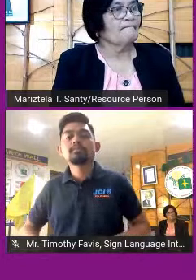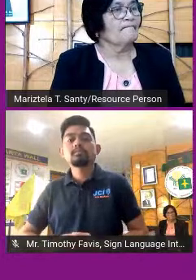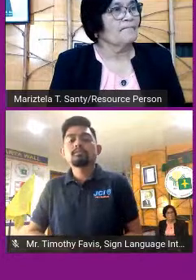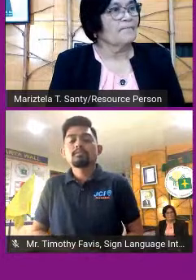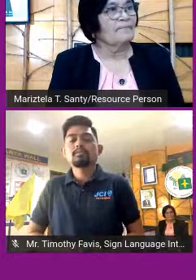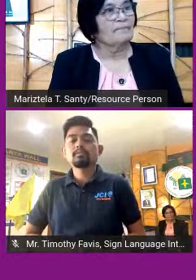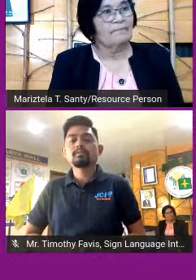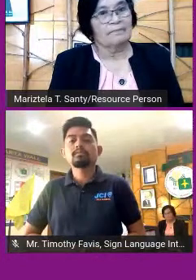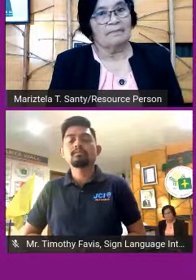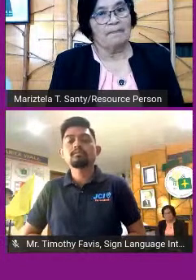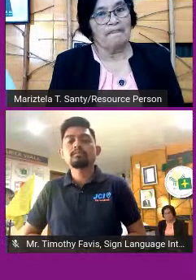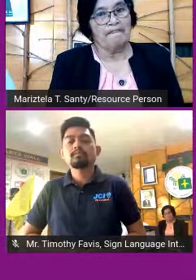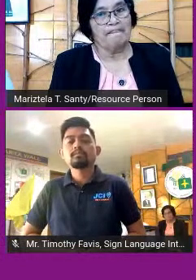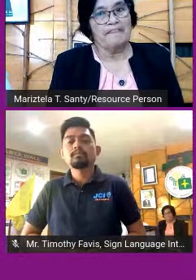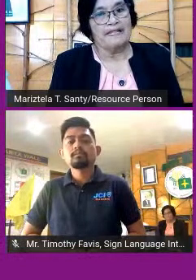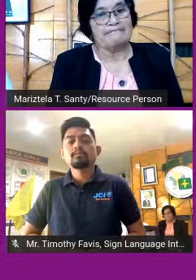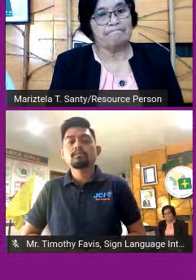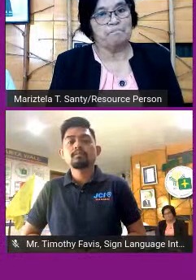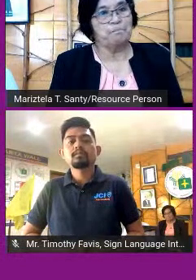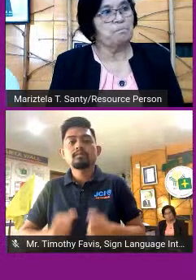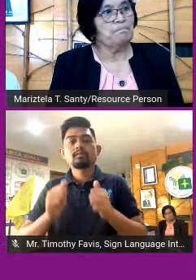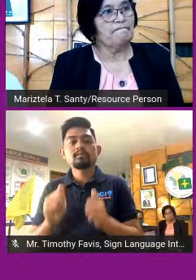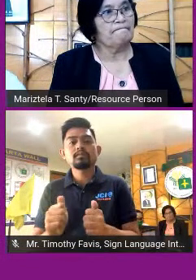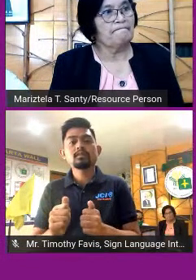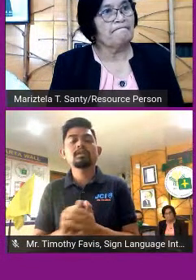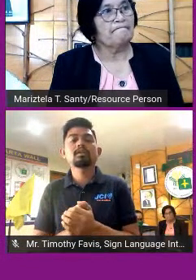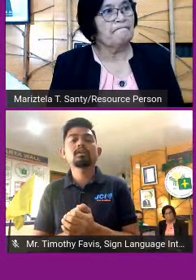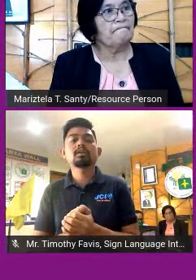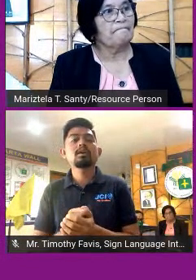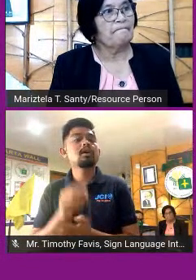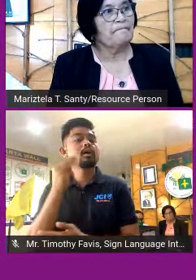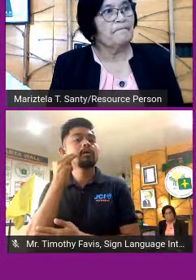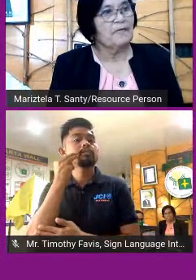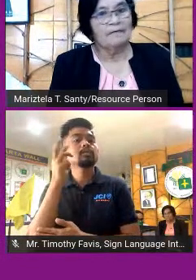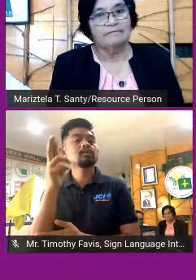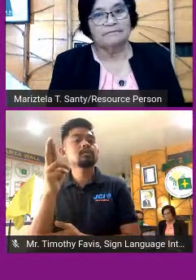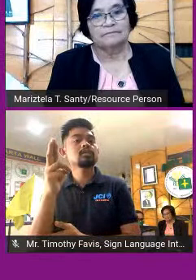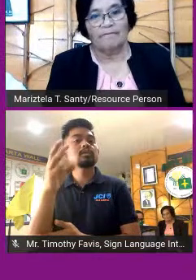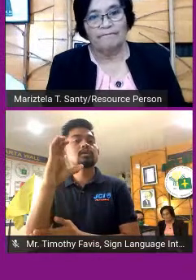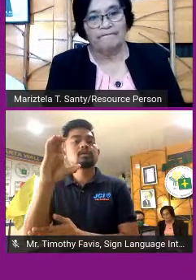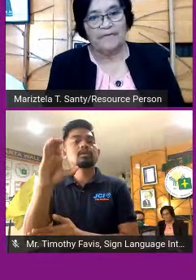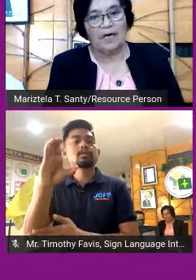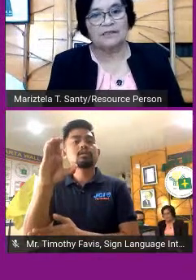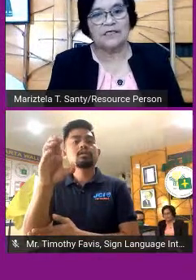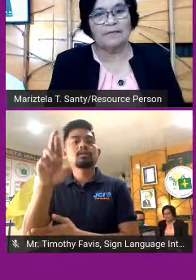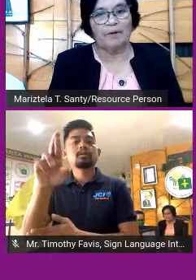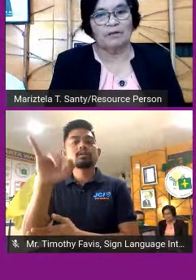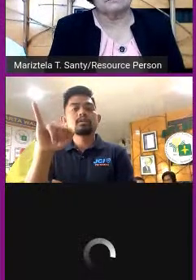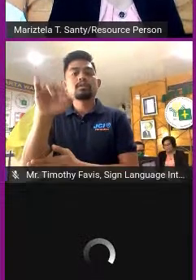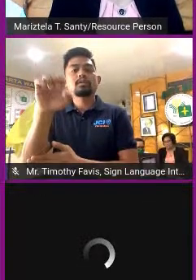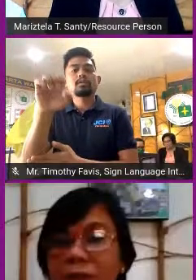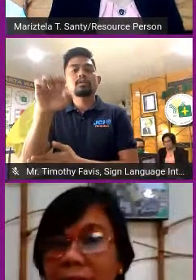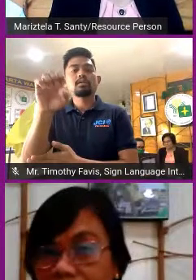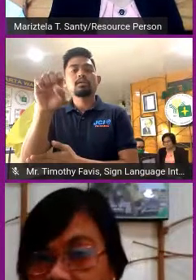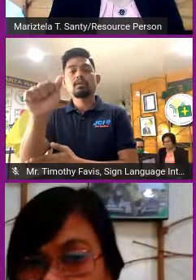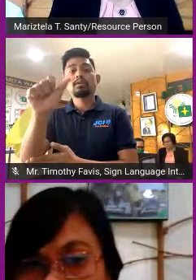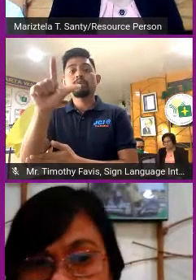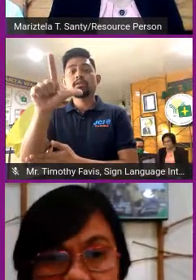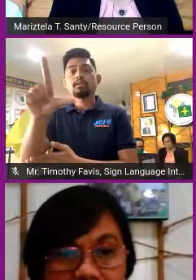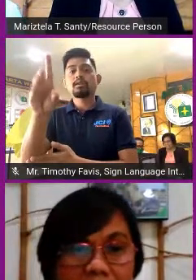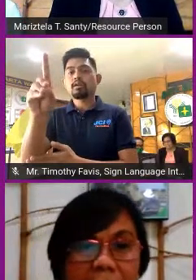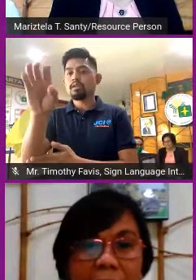Ano? So, pwede po natin ipasok si Mr. Crisaldo Pablo sa kanyang mga katanungan. Ah, sige po. Para po masagot